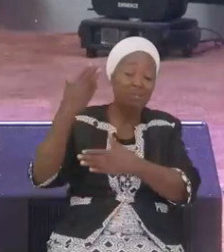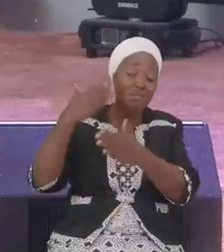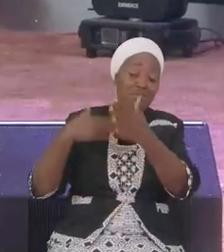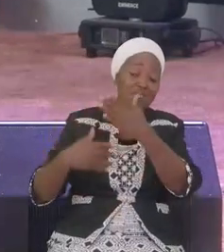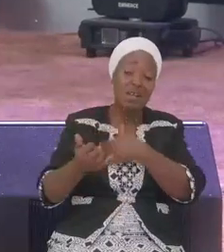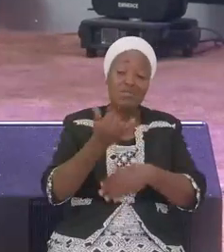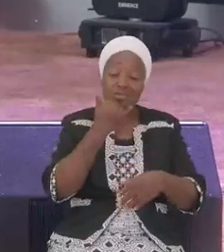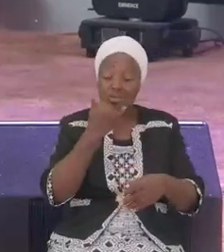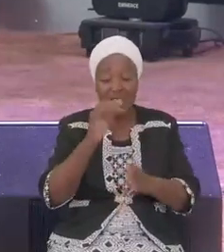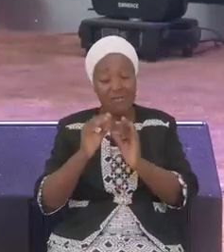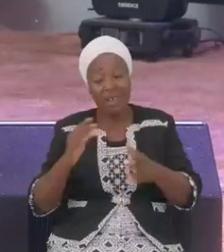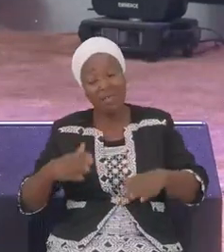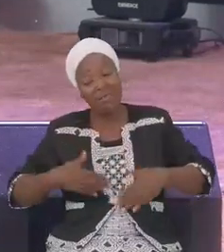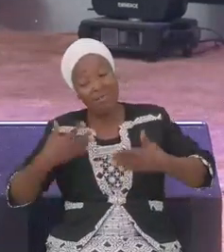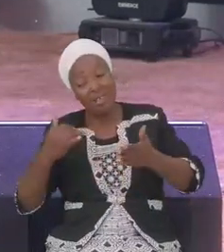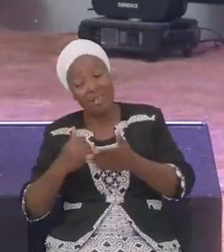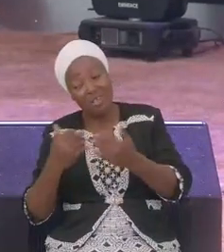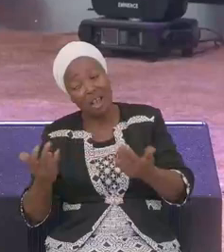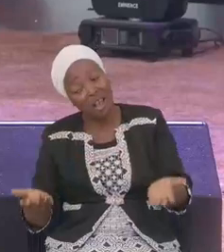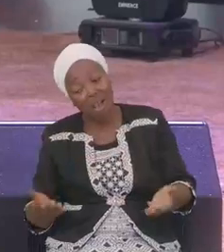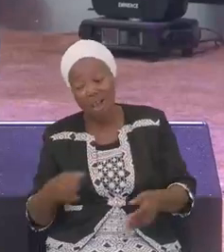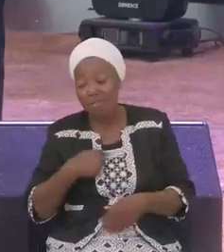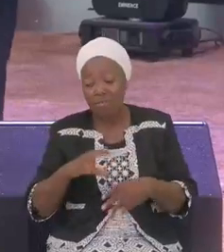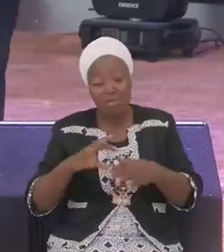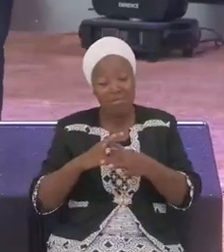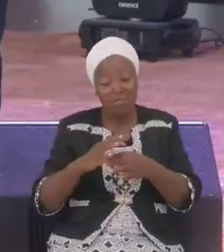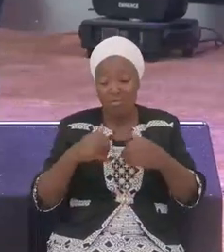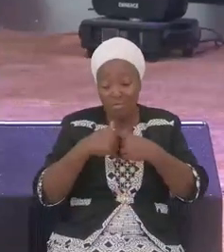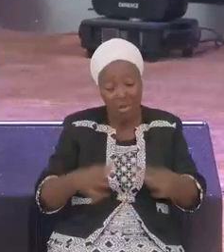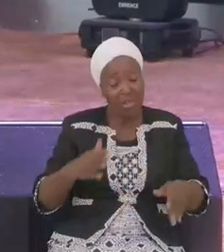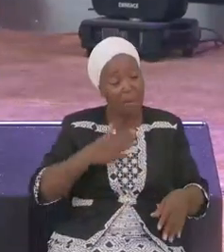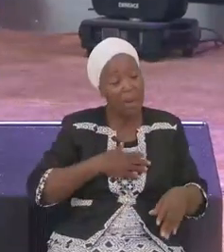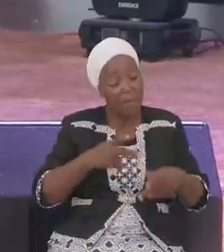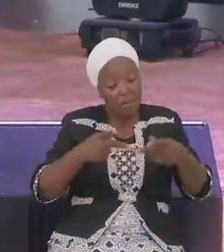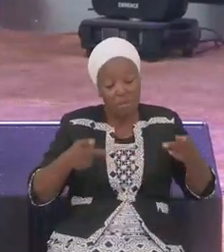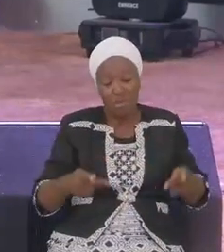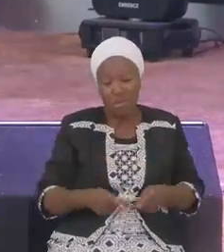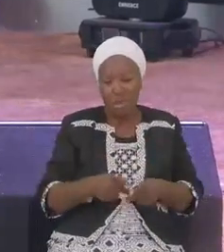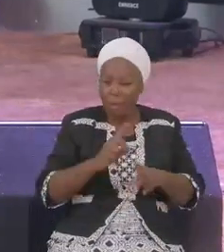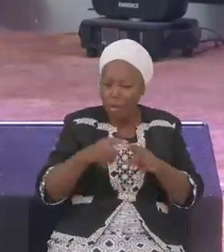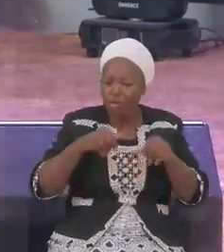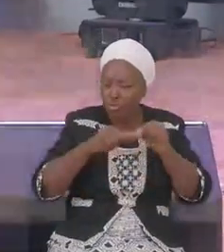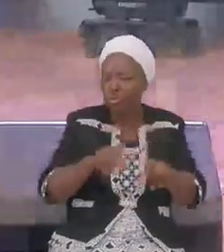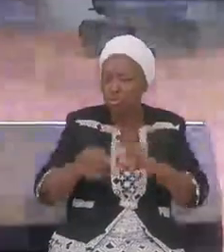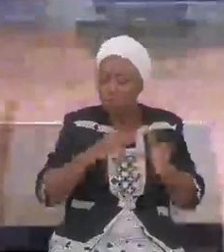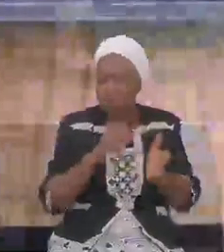cela, mais tu vas et tu fais ce que le Seigneur